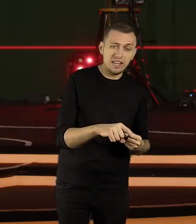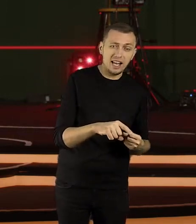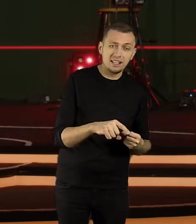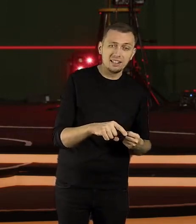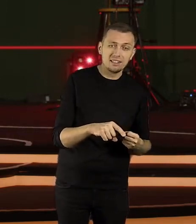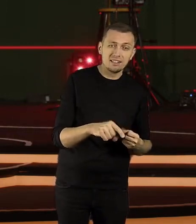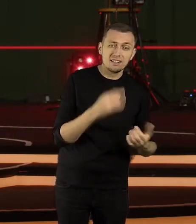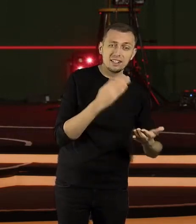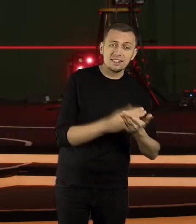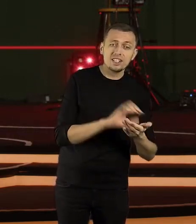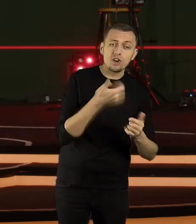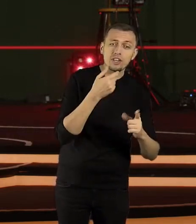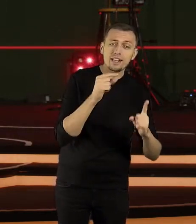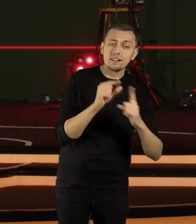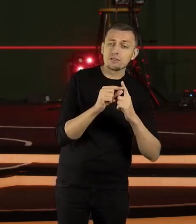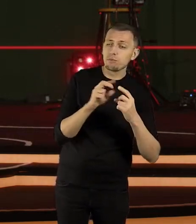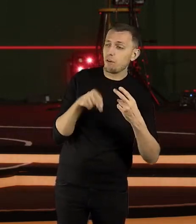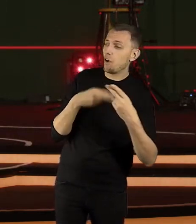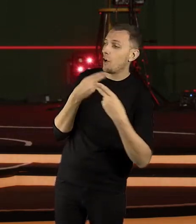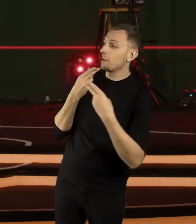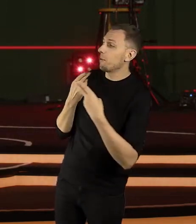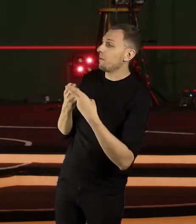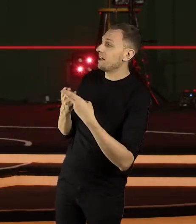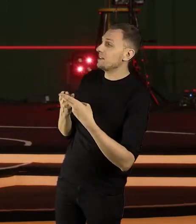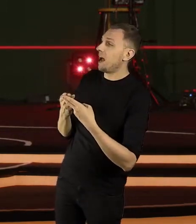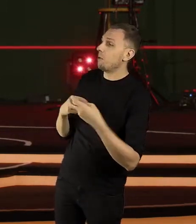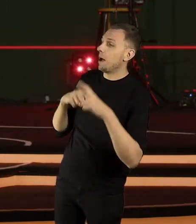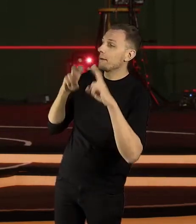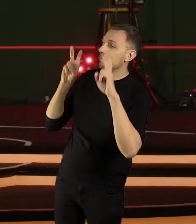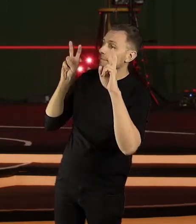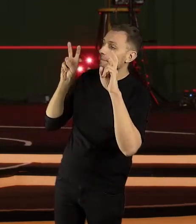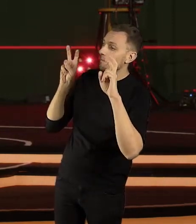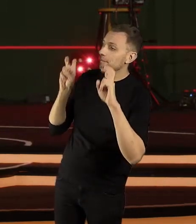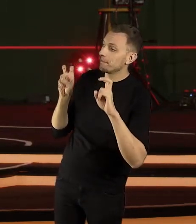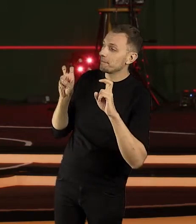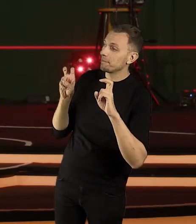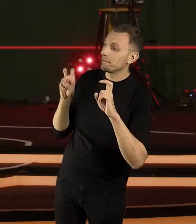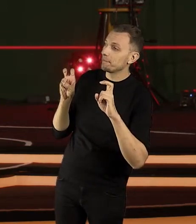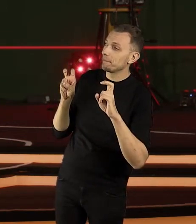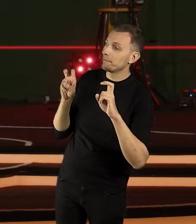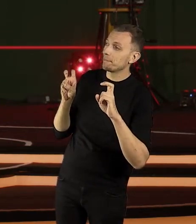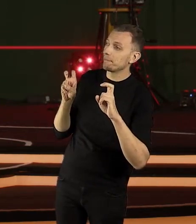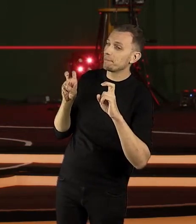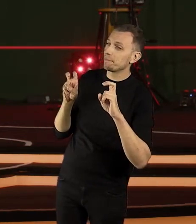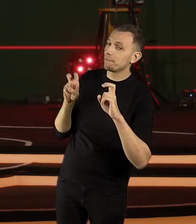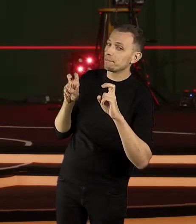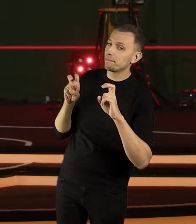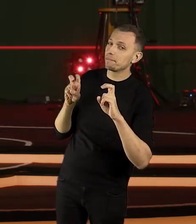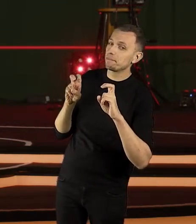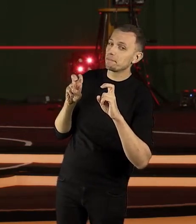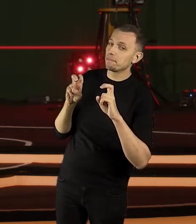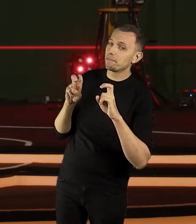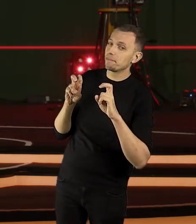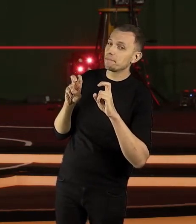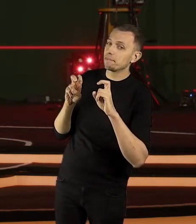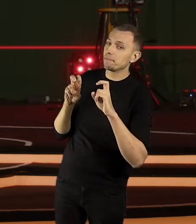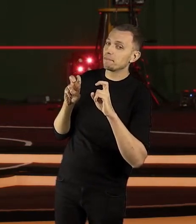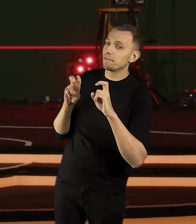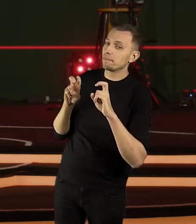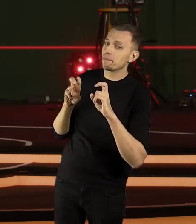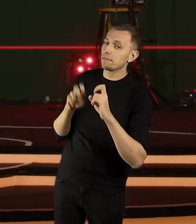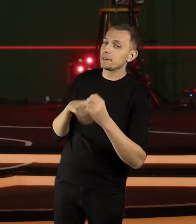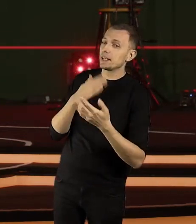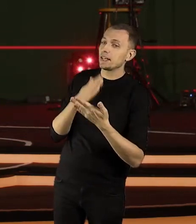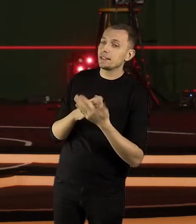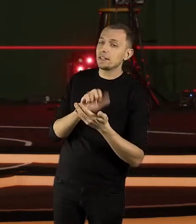Wypowiedziała tylko jedno słowo. Wiecie jakie? To słowo, którego świat najbardziej potrzebuje. Użyła tylko